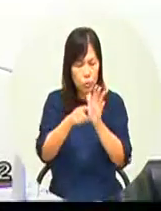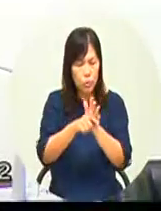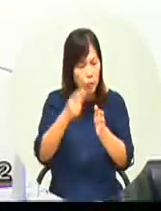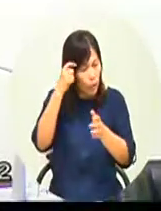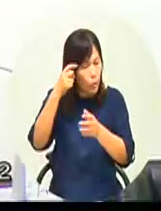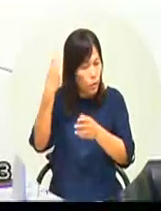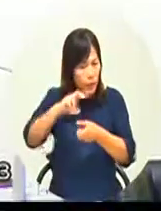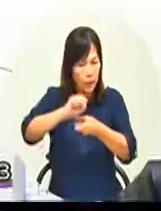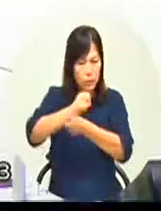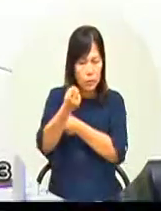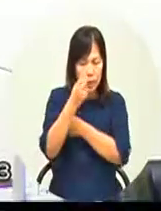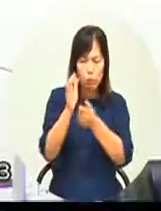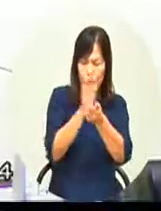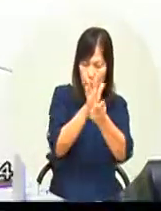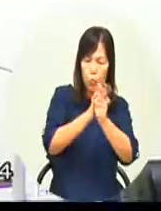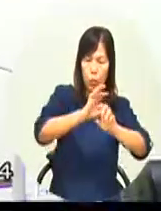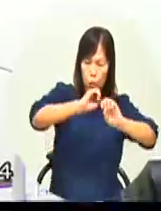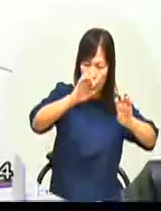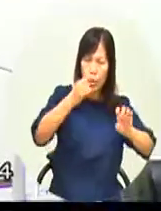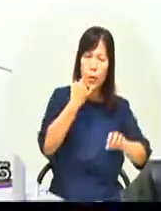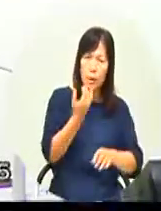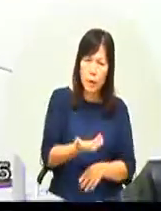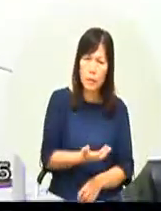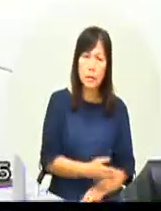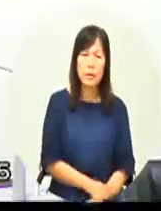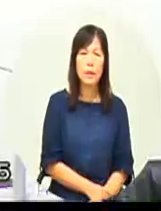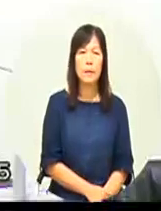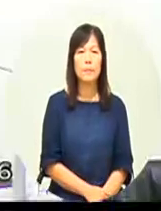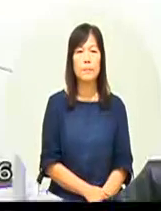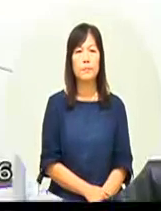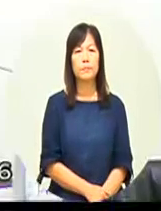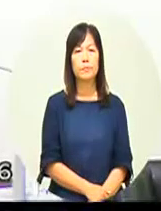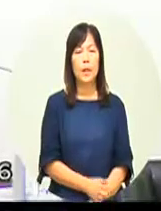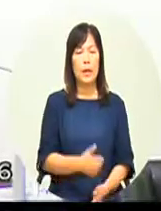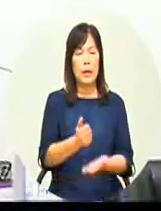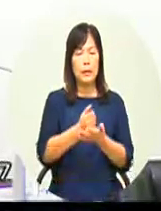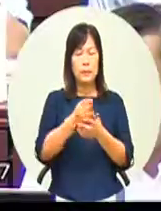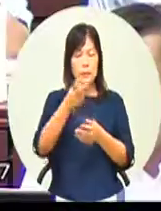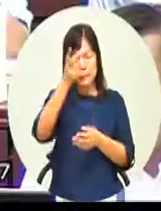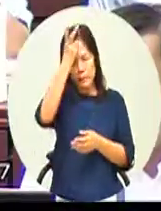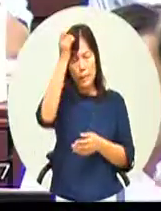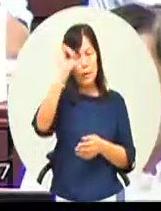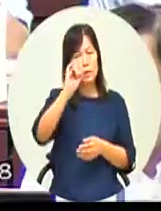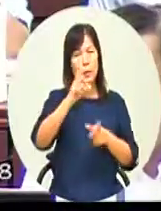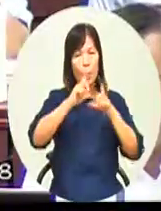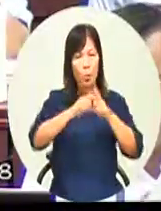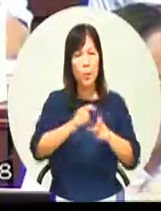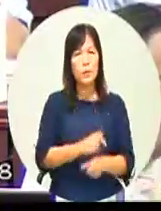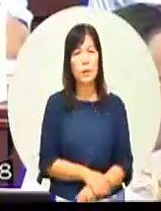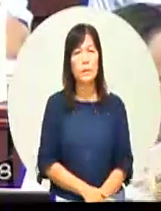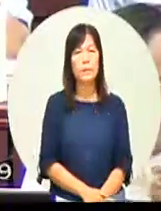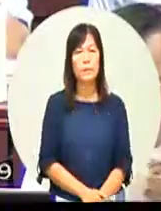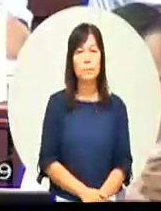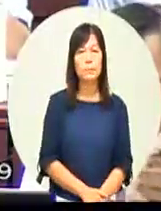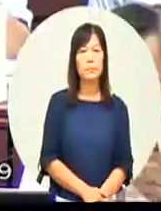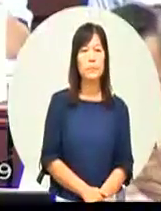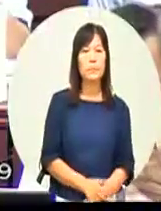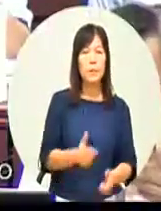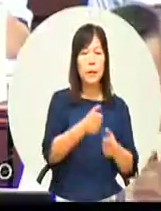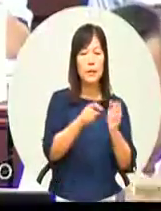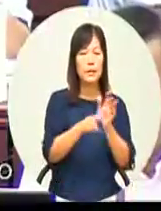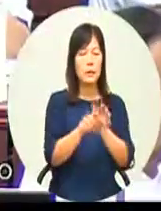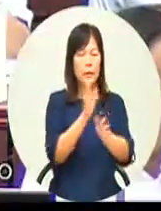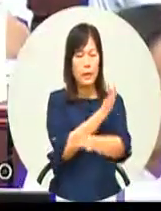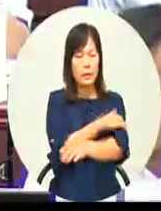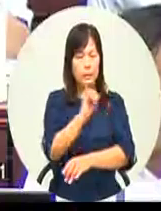能够去加强推广。 公安局曾局长请答复。 好，谢谢主席，谢谢陈议员，也感谢陈议员